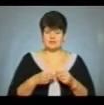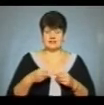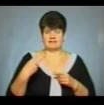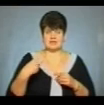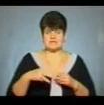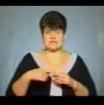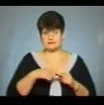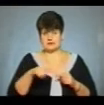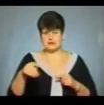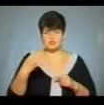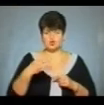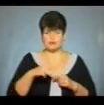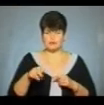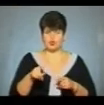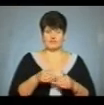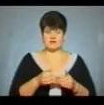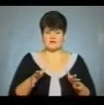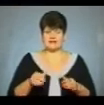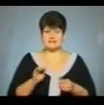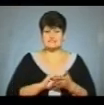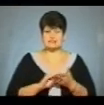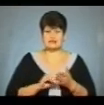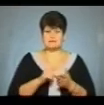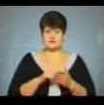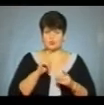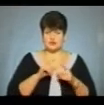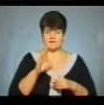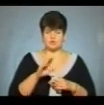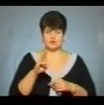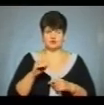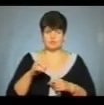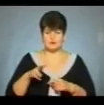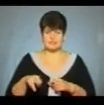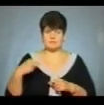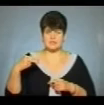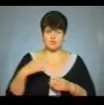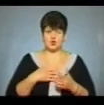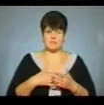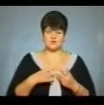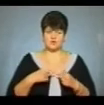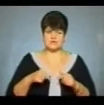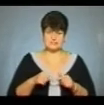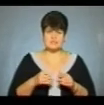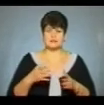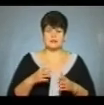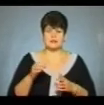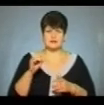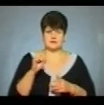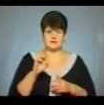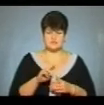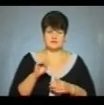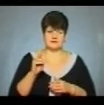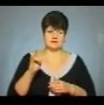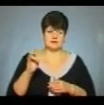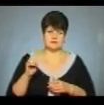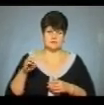на 40 метрів. Його відкриває секретар Тернопільської міської ради Віктор Шумада та президент громадської організації «Епіцентр дітям» Ярослав